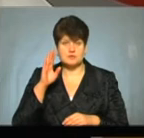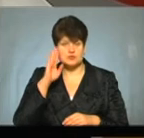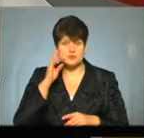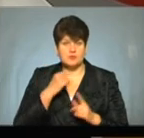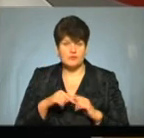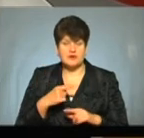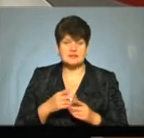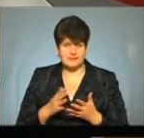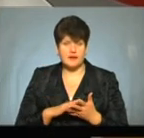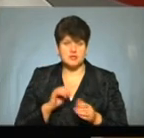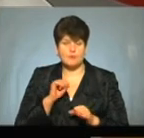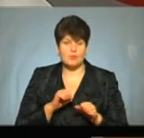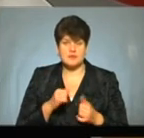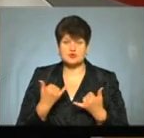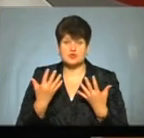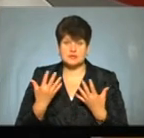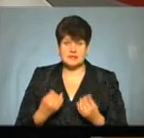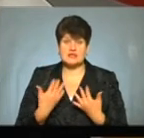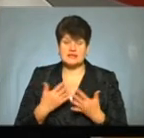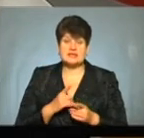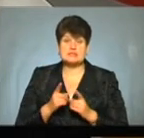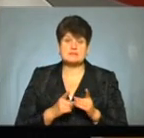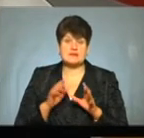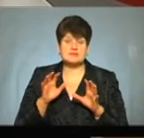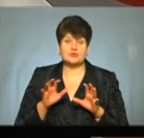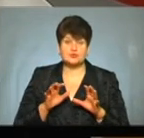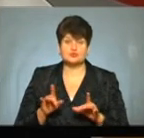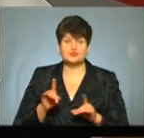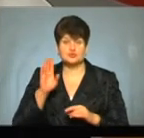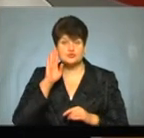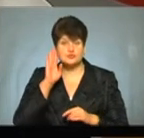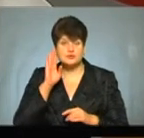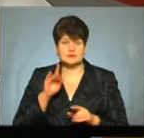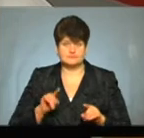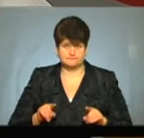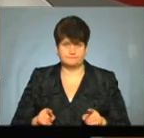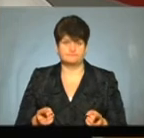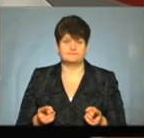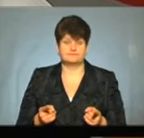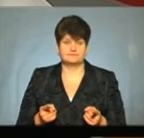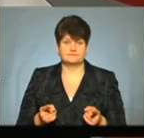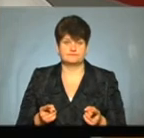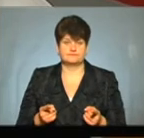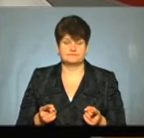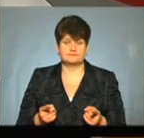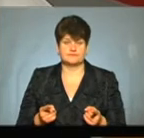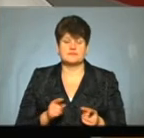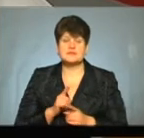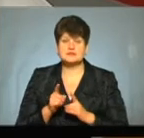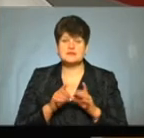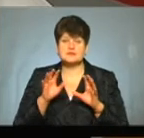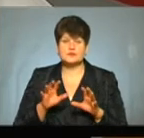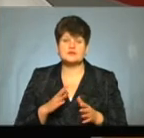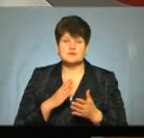поб'є. Правильно, на сьогоднішній день є вже зміни до законодавства, що чоловік затримують. Зміни до законодавства є,